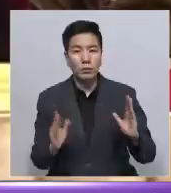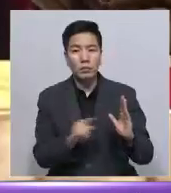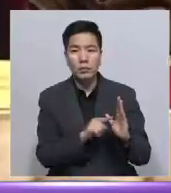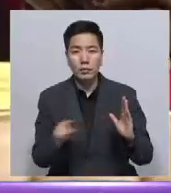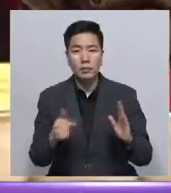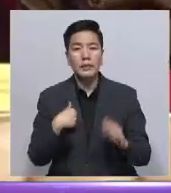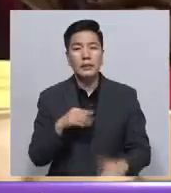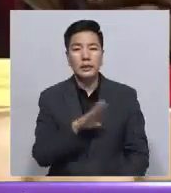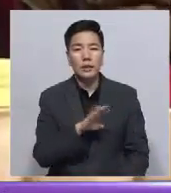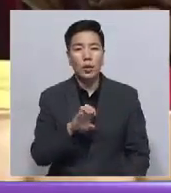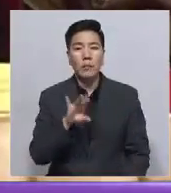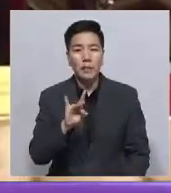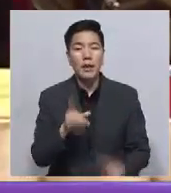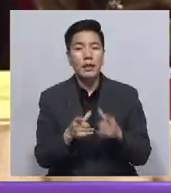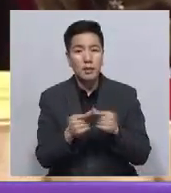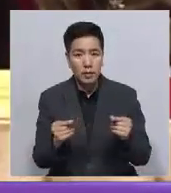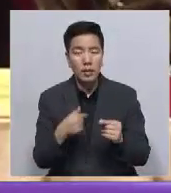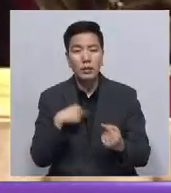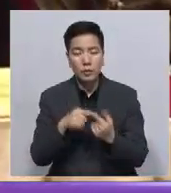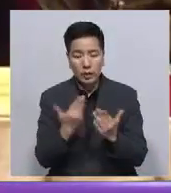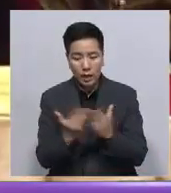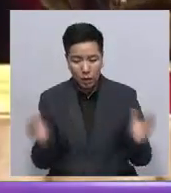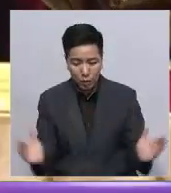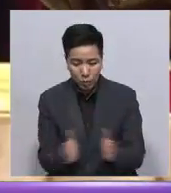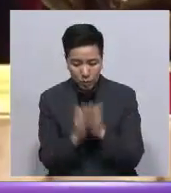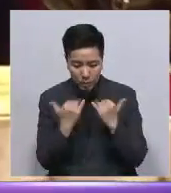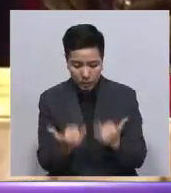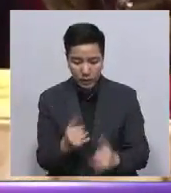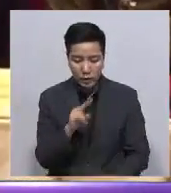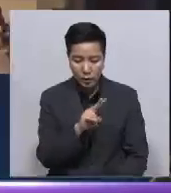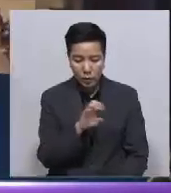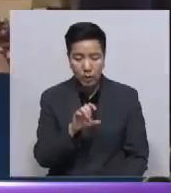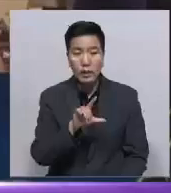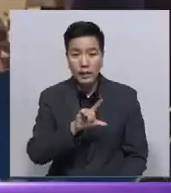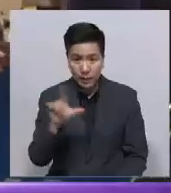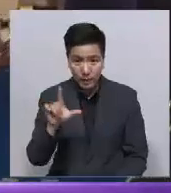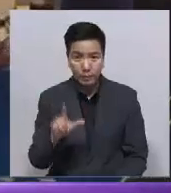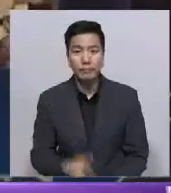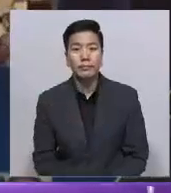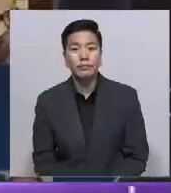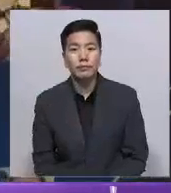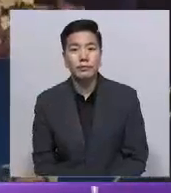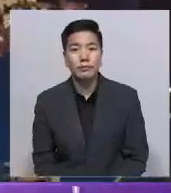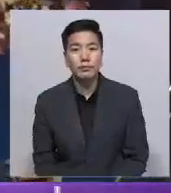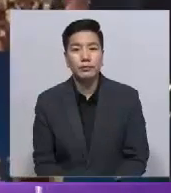ามีจำนวน408คดีนะคะคิดเป็นมูลค่าความเสียหายกว่า200ล้านบาทค่ะ